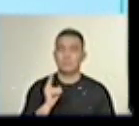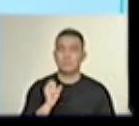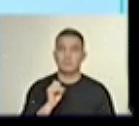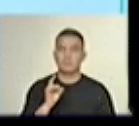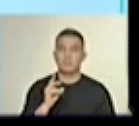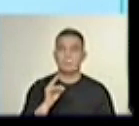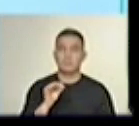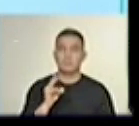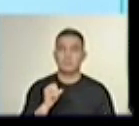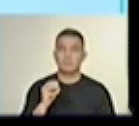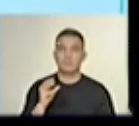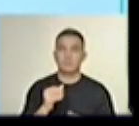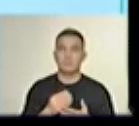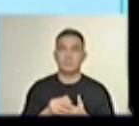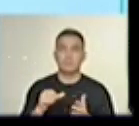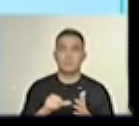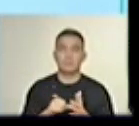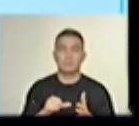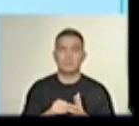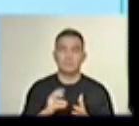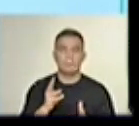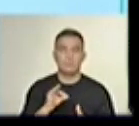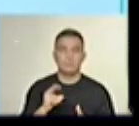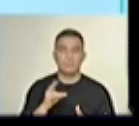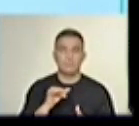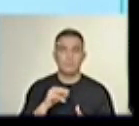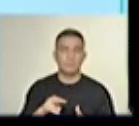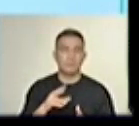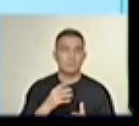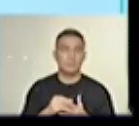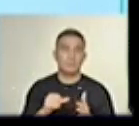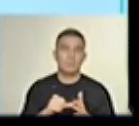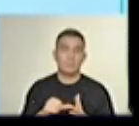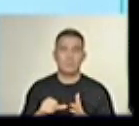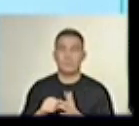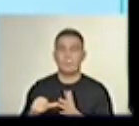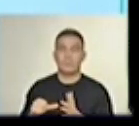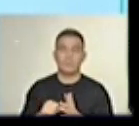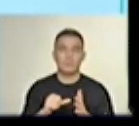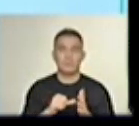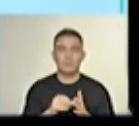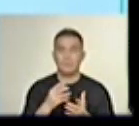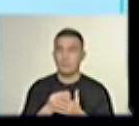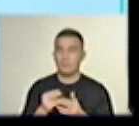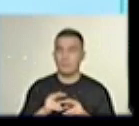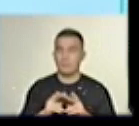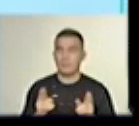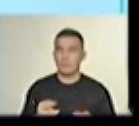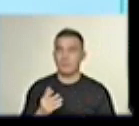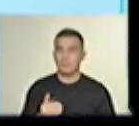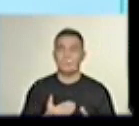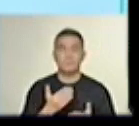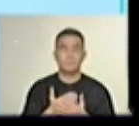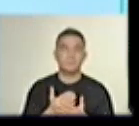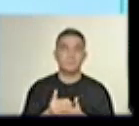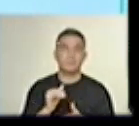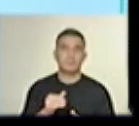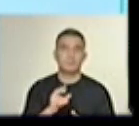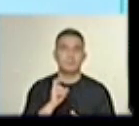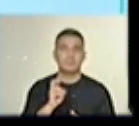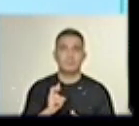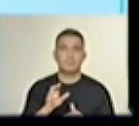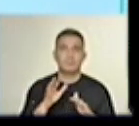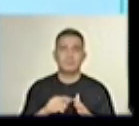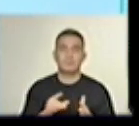6, 6 ning moduliga teng. Demak, 6 ning moduli 6 ga teng. Endi esa B